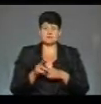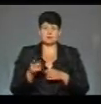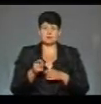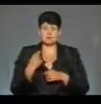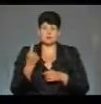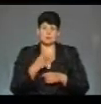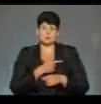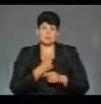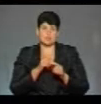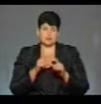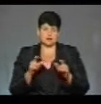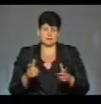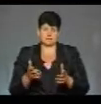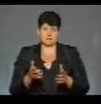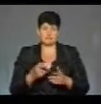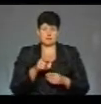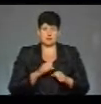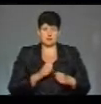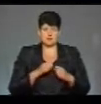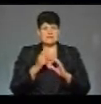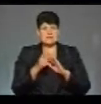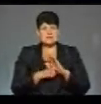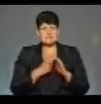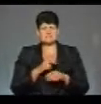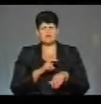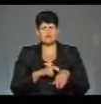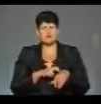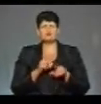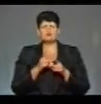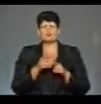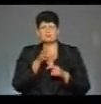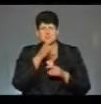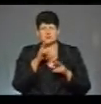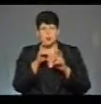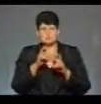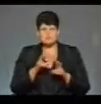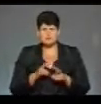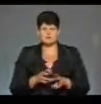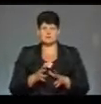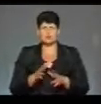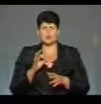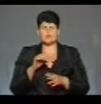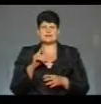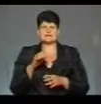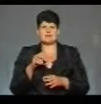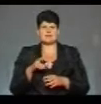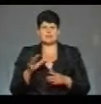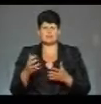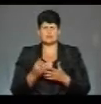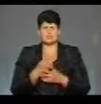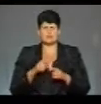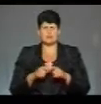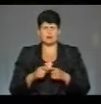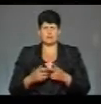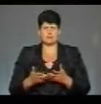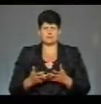обласної університетської лікарні. Вони намагаються дізнатися в лікарів, чому під час обстеження в Ольги Залізняк не виявили переломів.